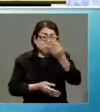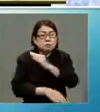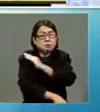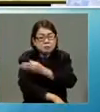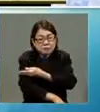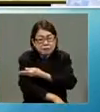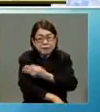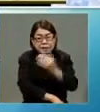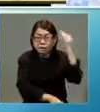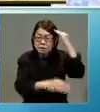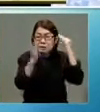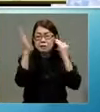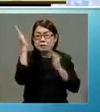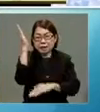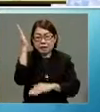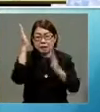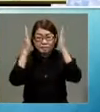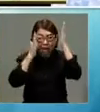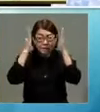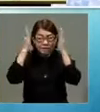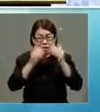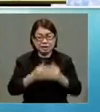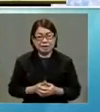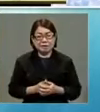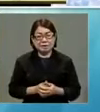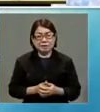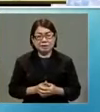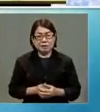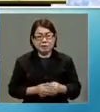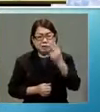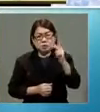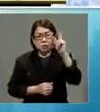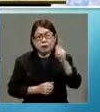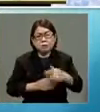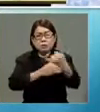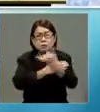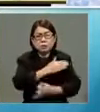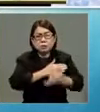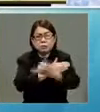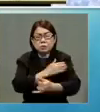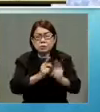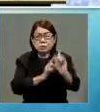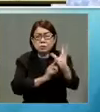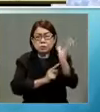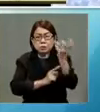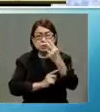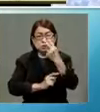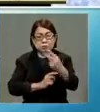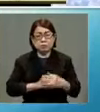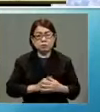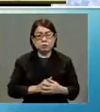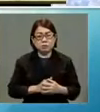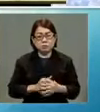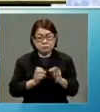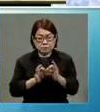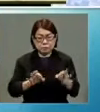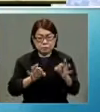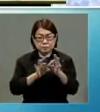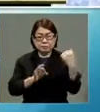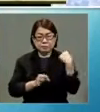ครับไปดูสาระสำคัญของข่าวต่างประเทศบ้างในทั่วโลกสแกนมาให้ท่านดูนะครับว่ามีอะไรที่สำคัญ